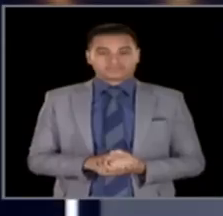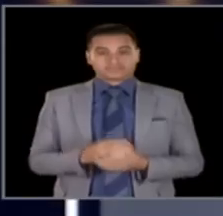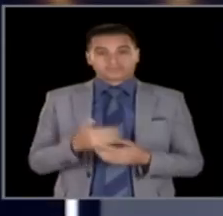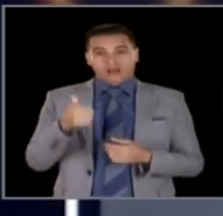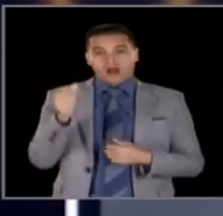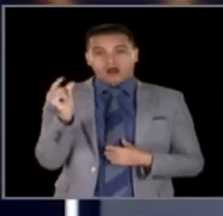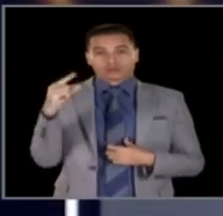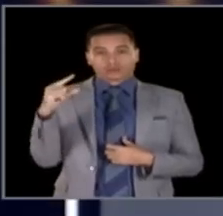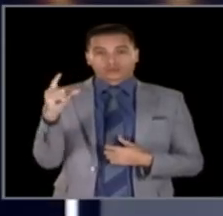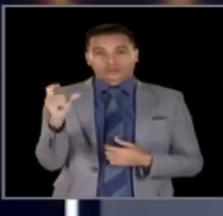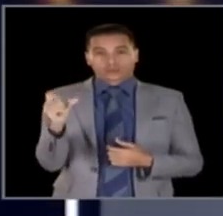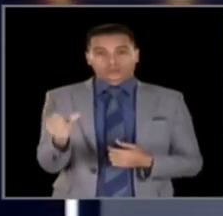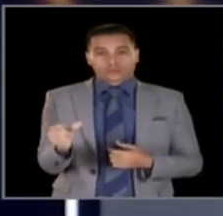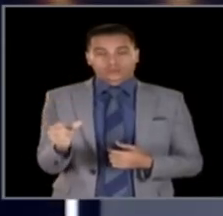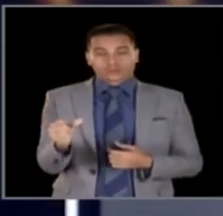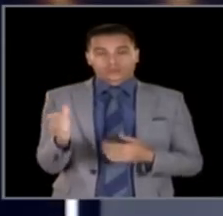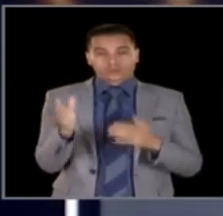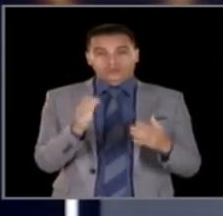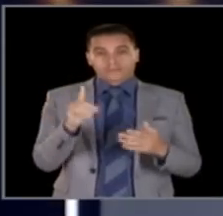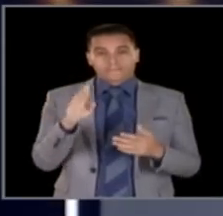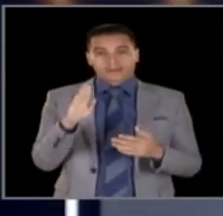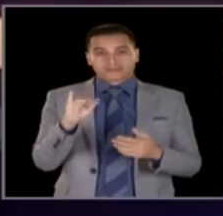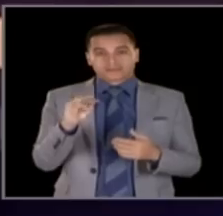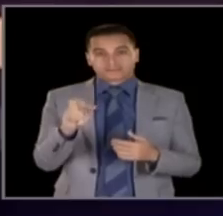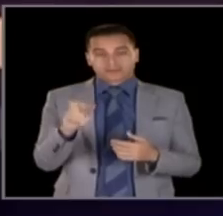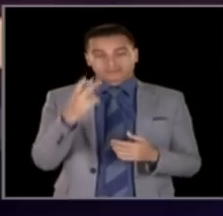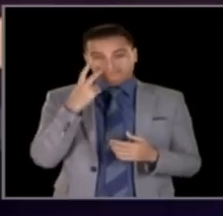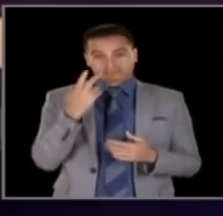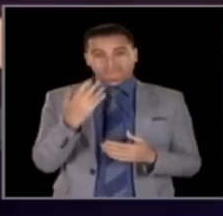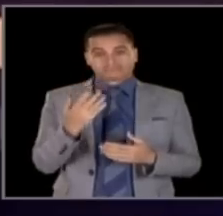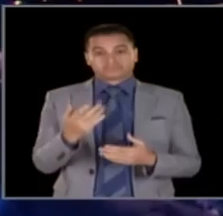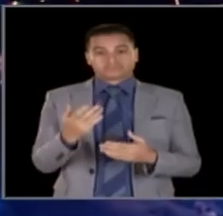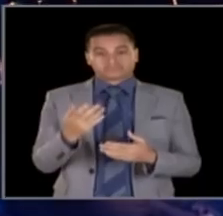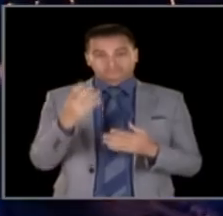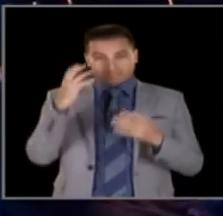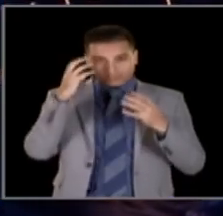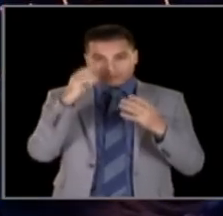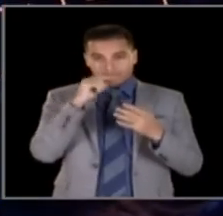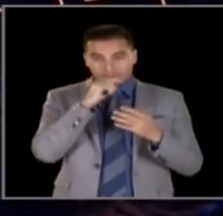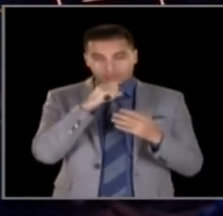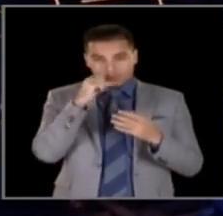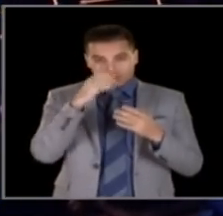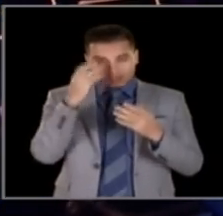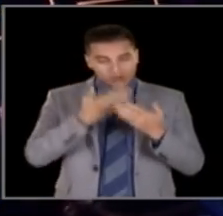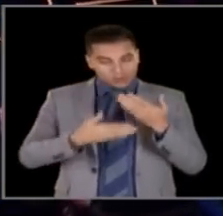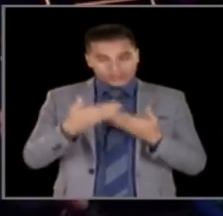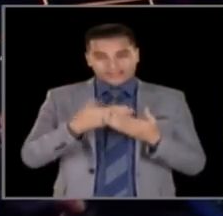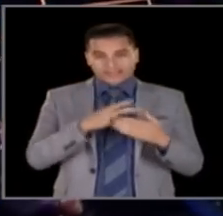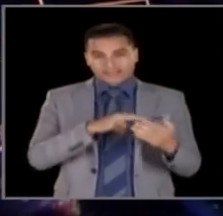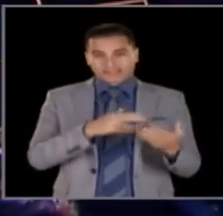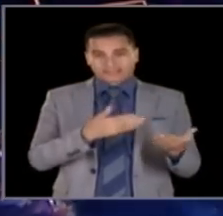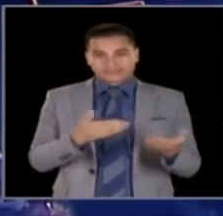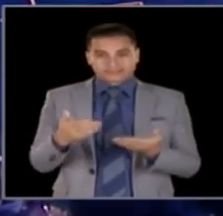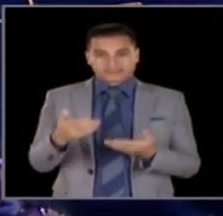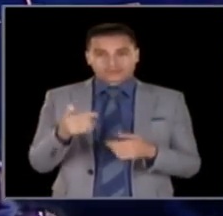أندرو بسمة، بسمة وأندرو. بسمة هتروح تسمع أغنية وترجعي لنا تاني. أوكي. تعالى أندرو مكاني. أندرو